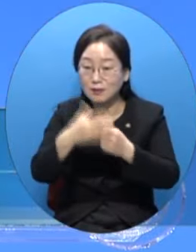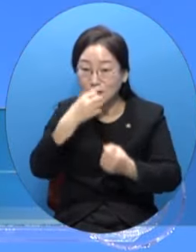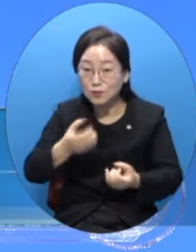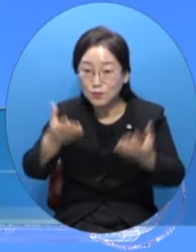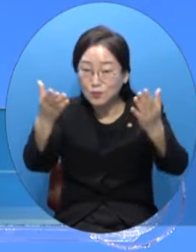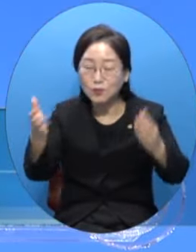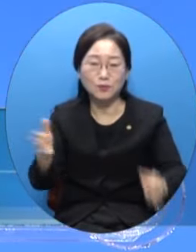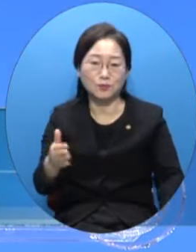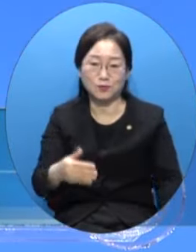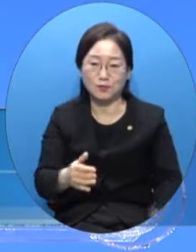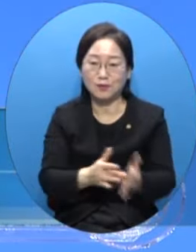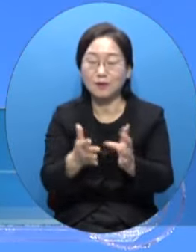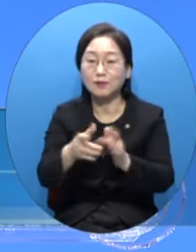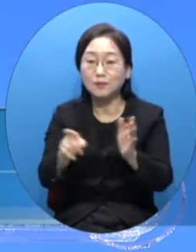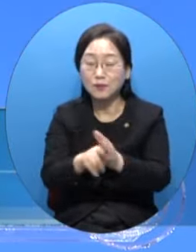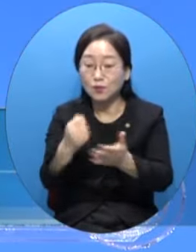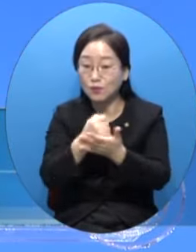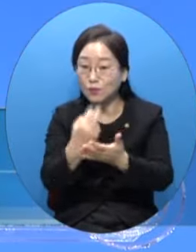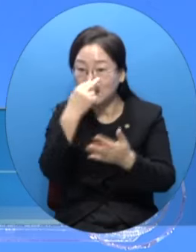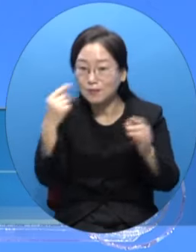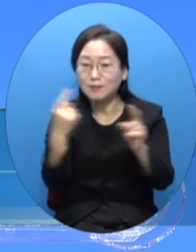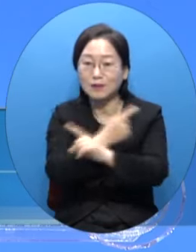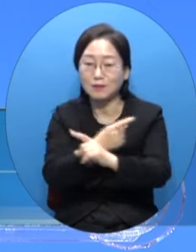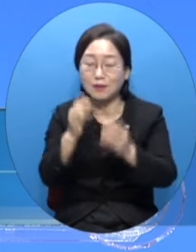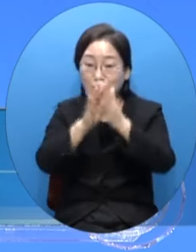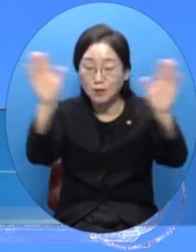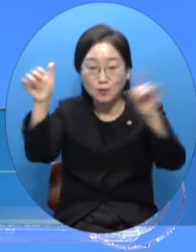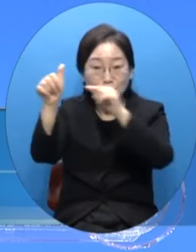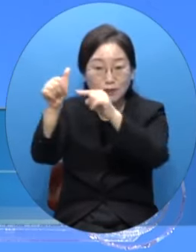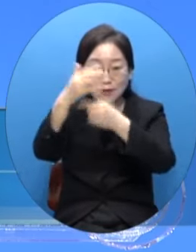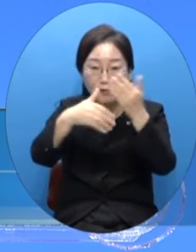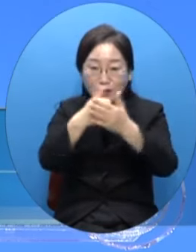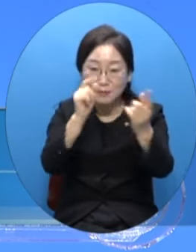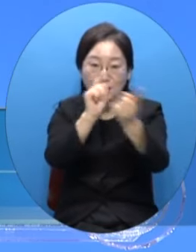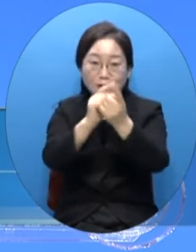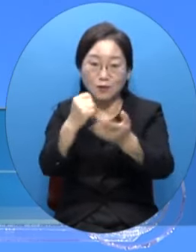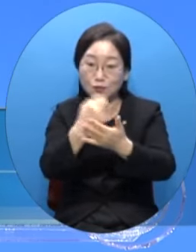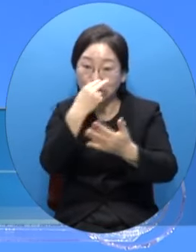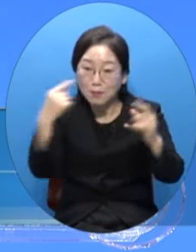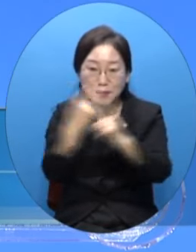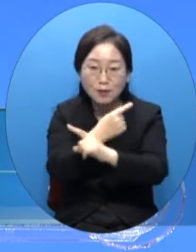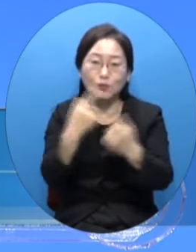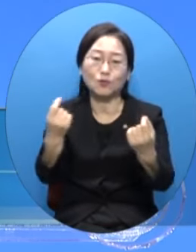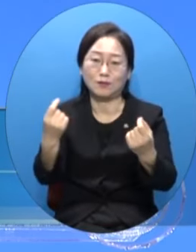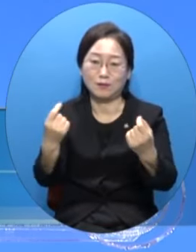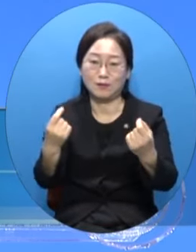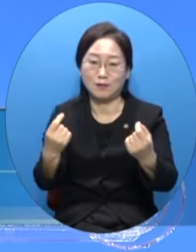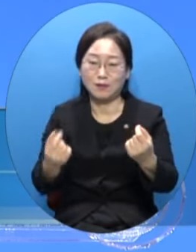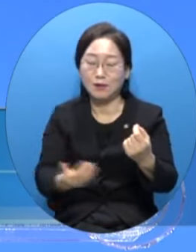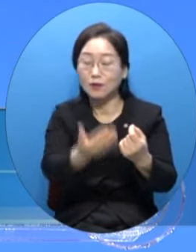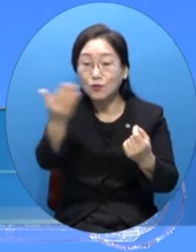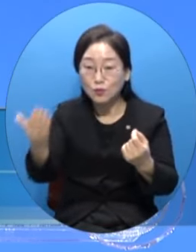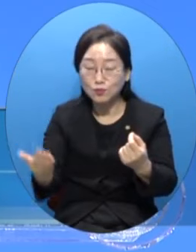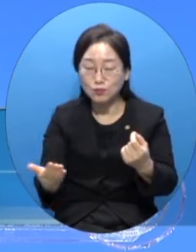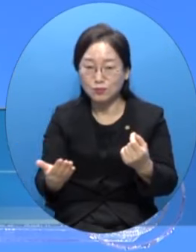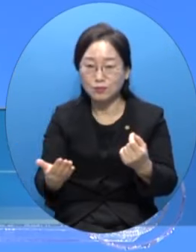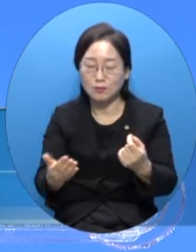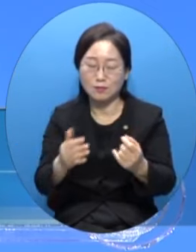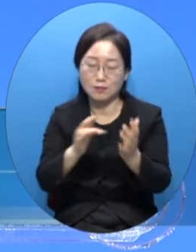없습니다. 예수를 믿으면 운명이 바뀌어집니다. 모세가 하나님을 만나서 운명이 바뀌어진 것처럼 오늘 예수를 만나면 여러분의 운명이 바뀌어지는